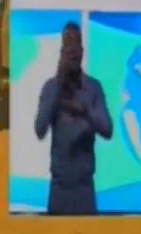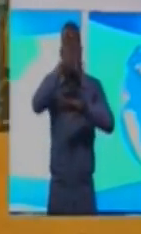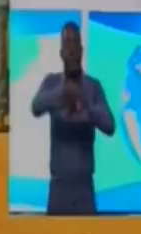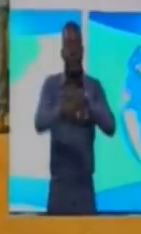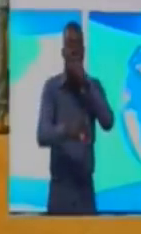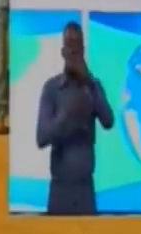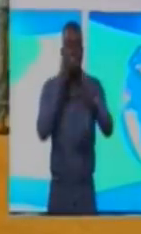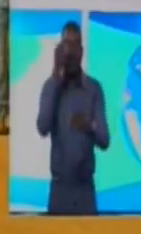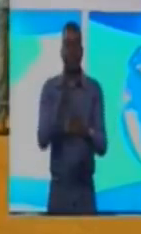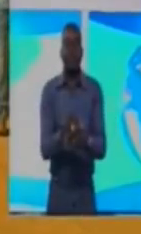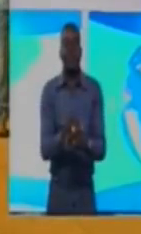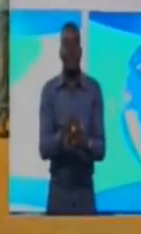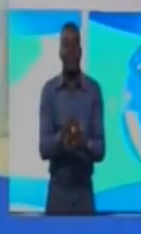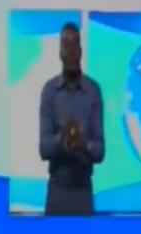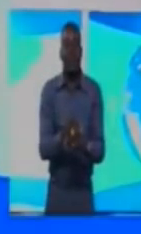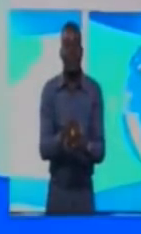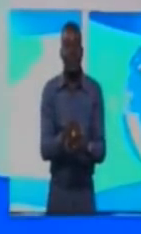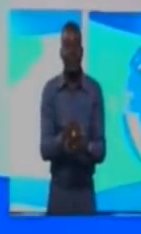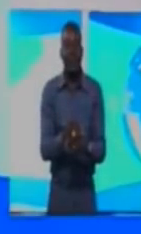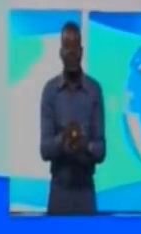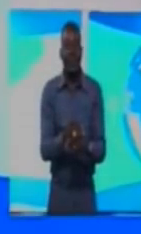monde.